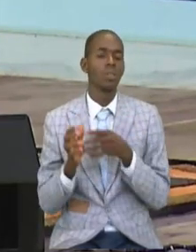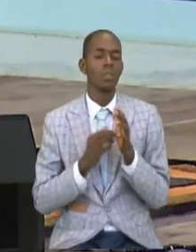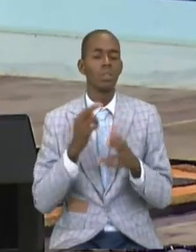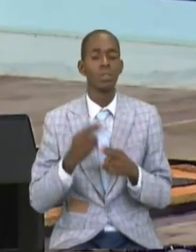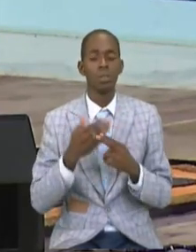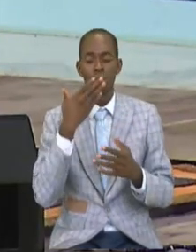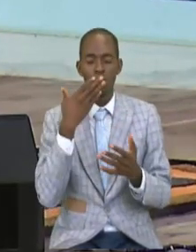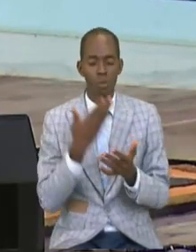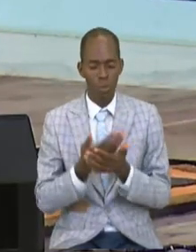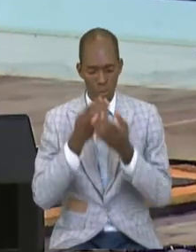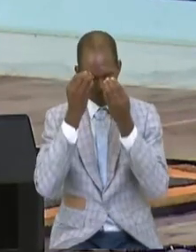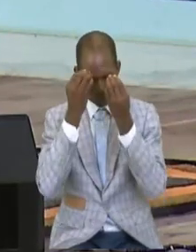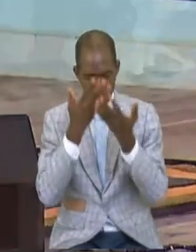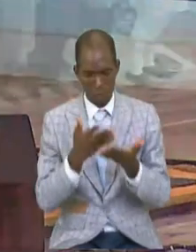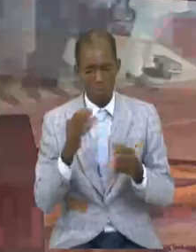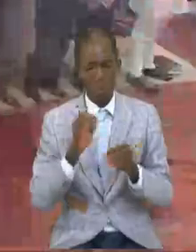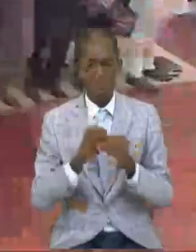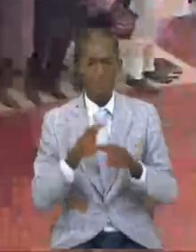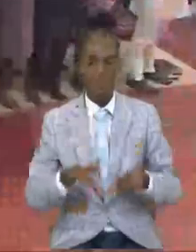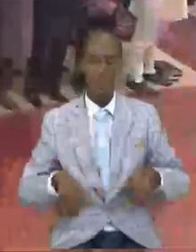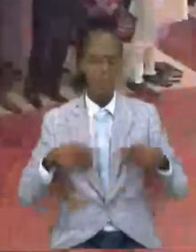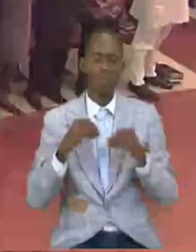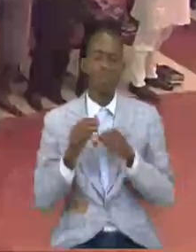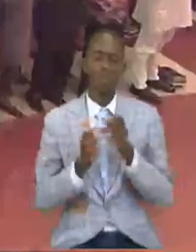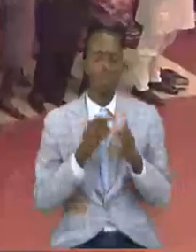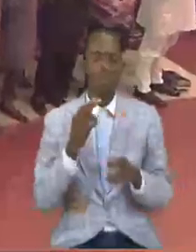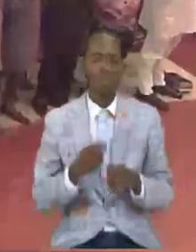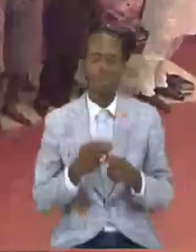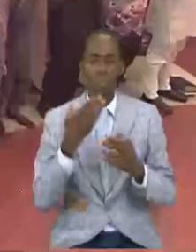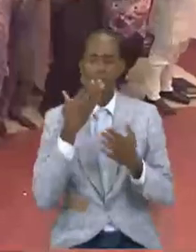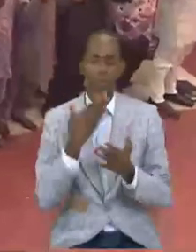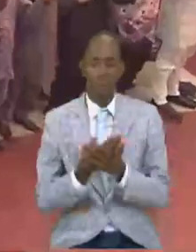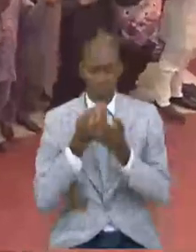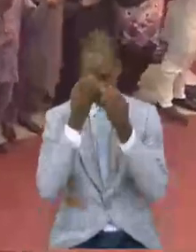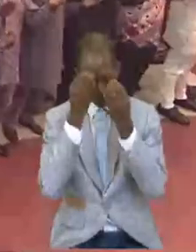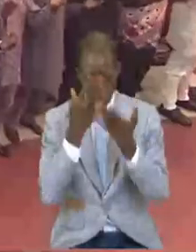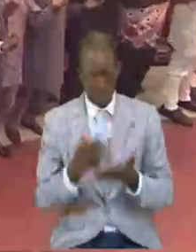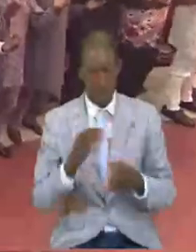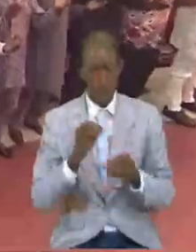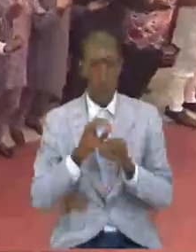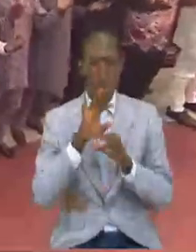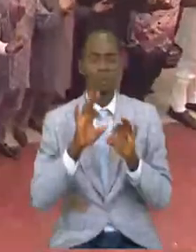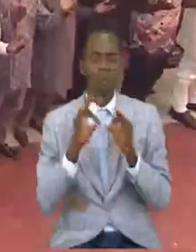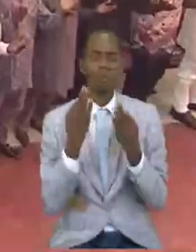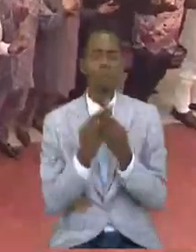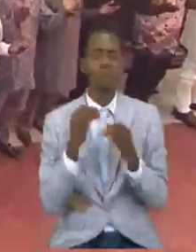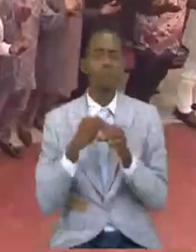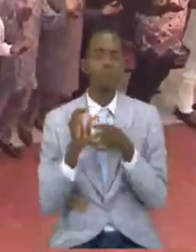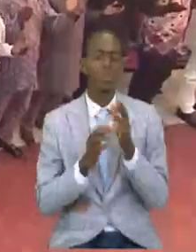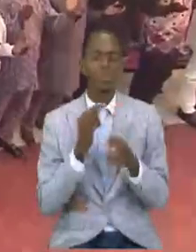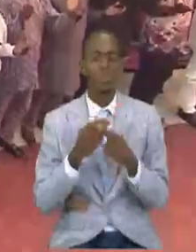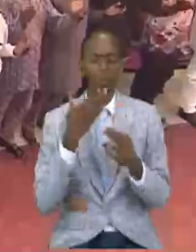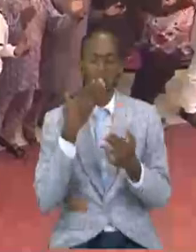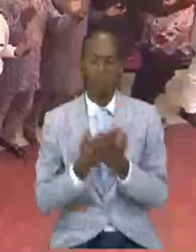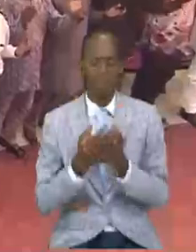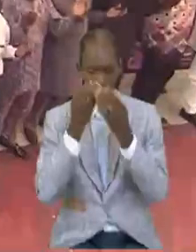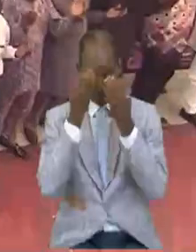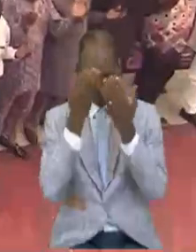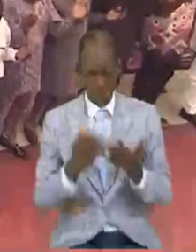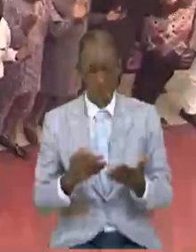là. Bonne nouvelle dans votre vie. Bonne nouvelle dans votre famille. Bonne